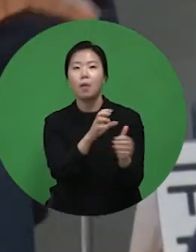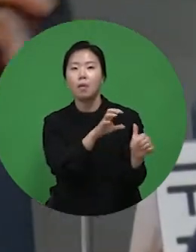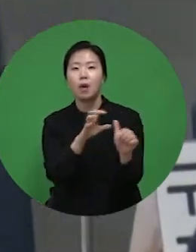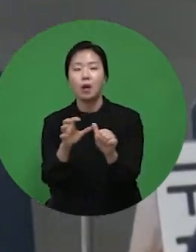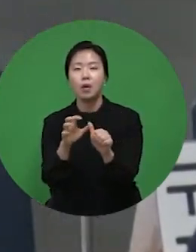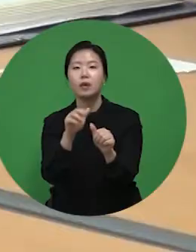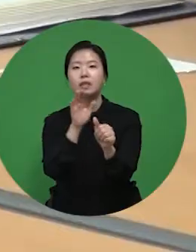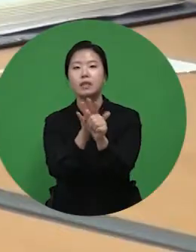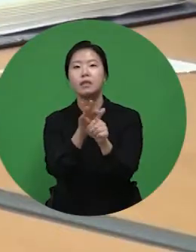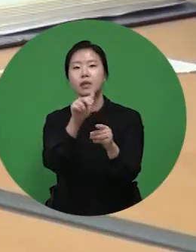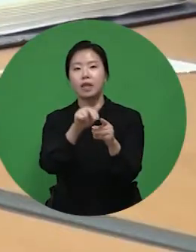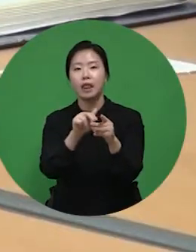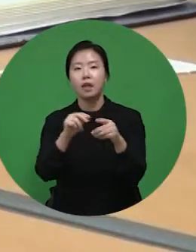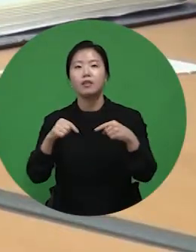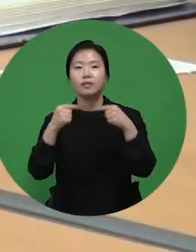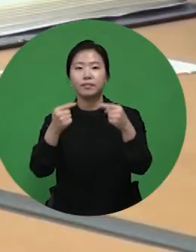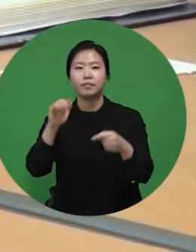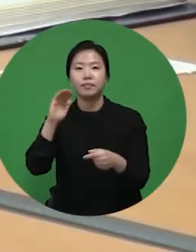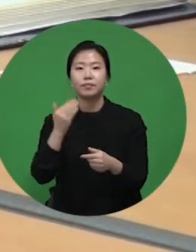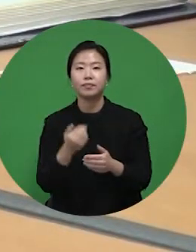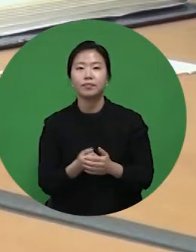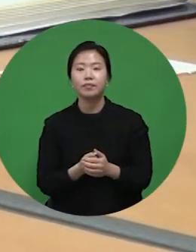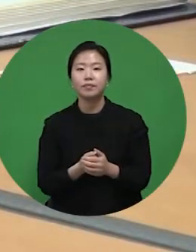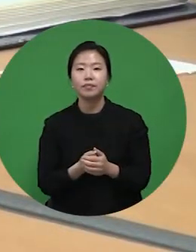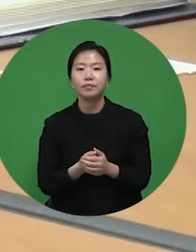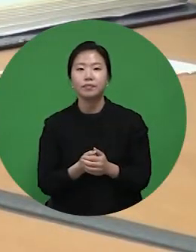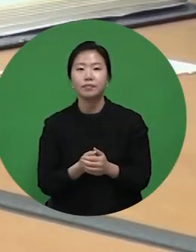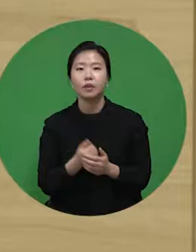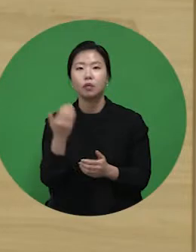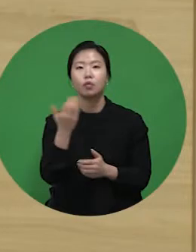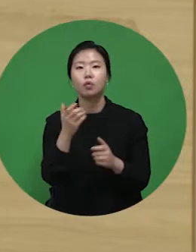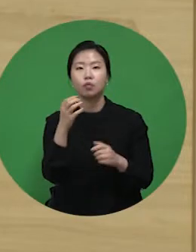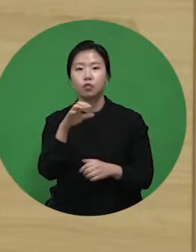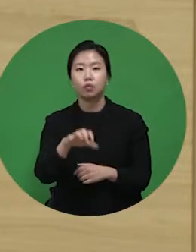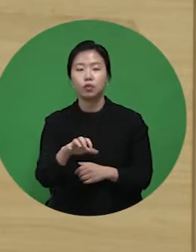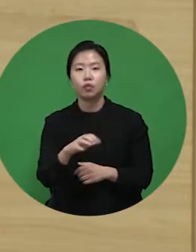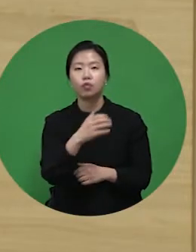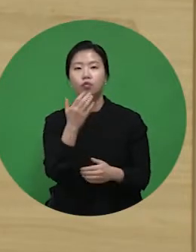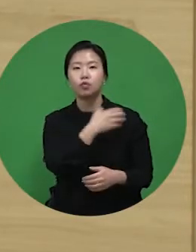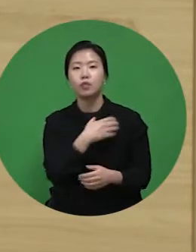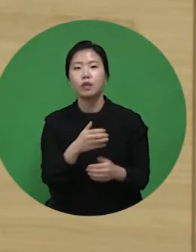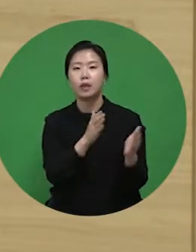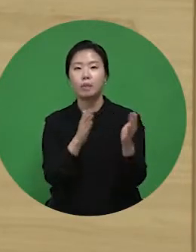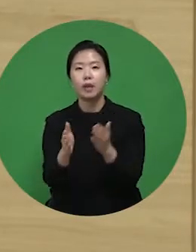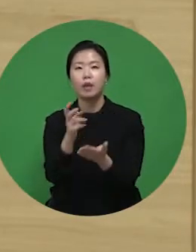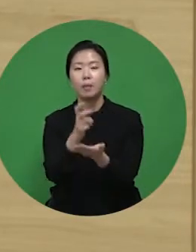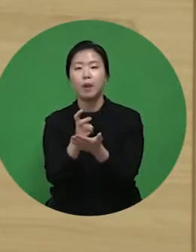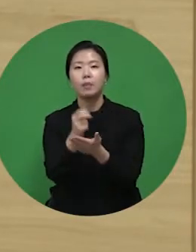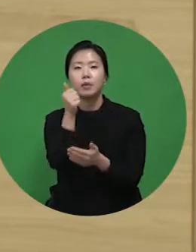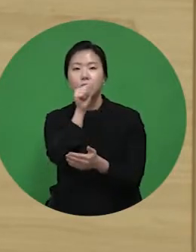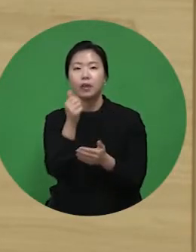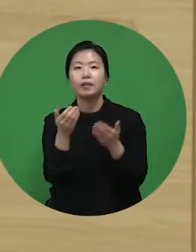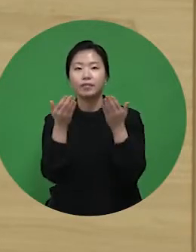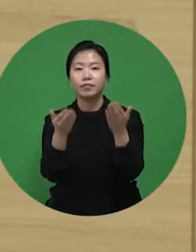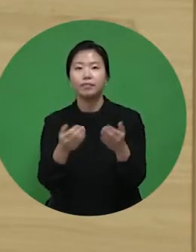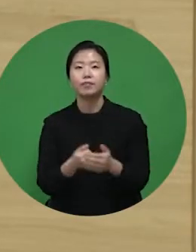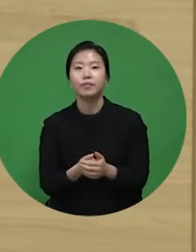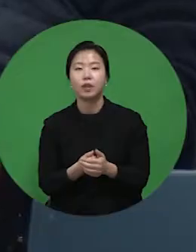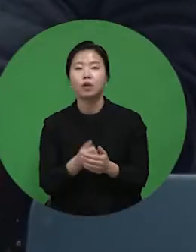기업활력 법활용 지원센터 등이 참여했습니다. 구로구는 구청이 마련한 다양한 지원책을